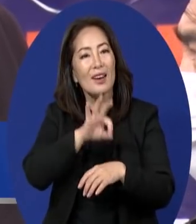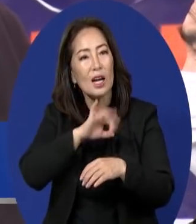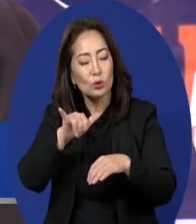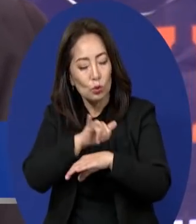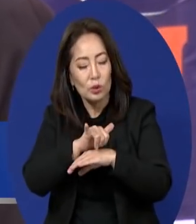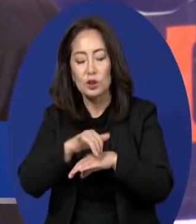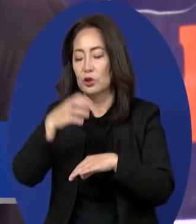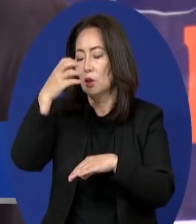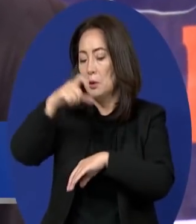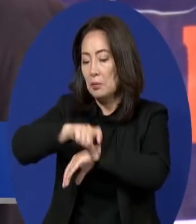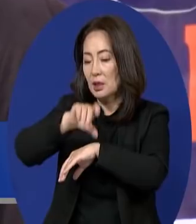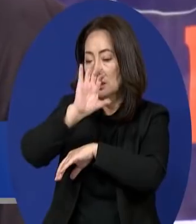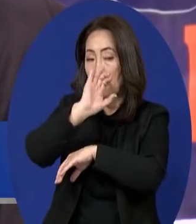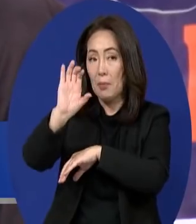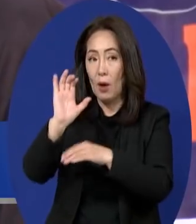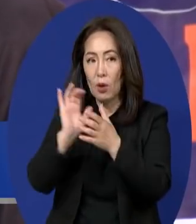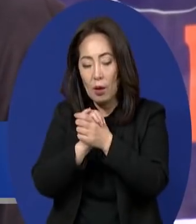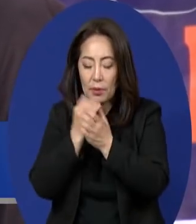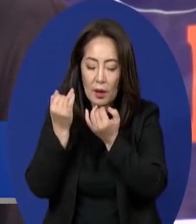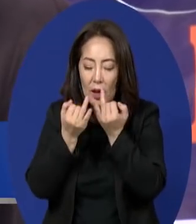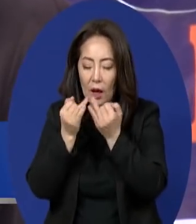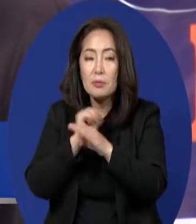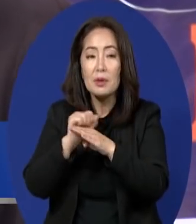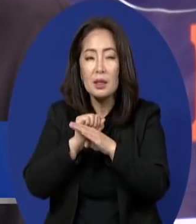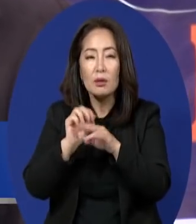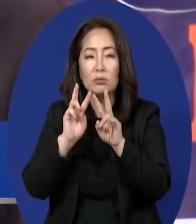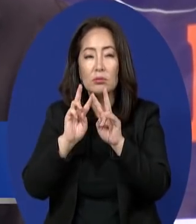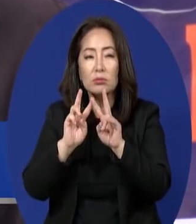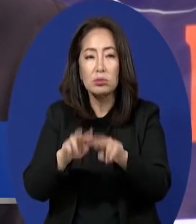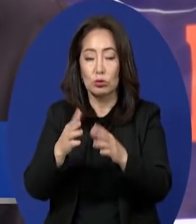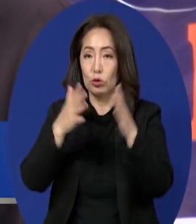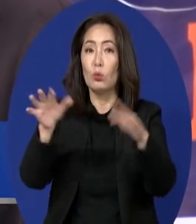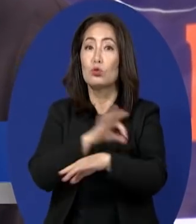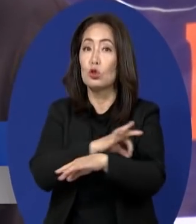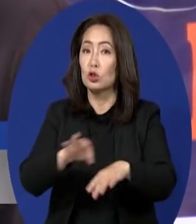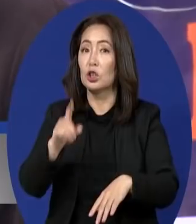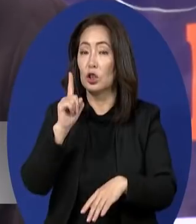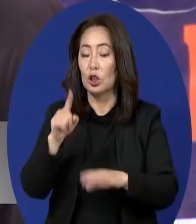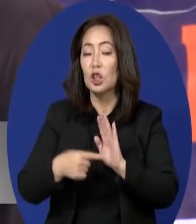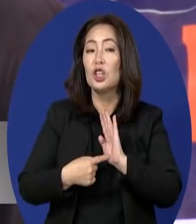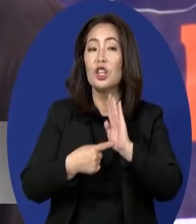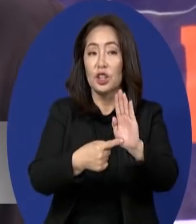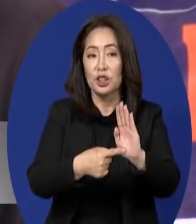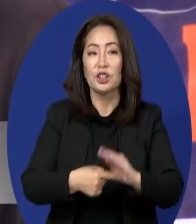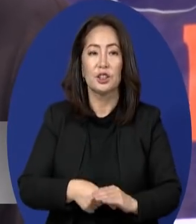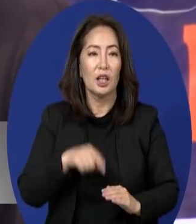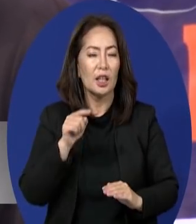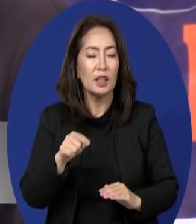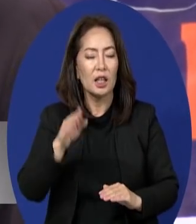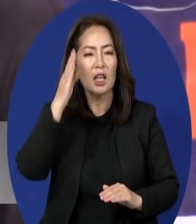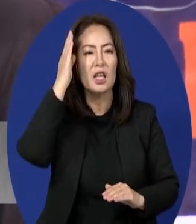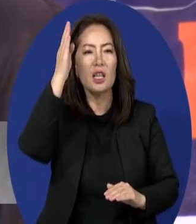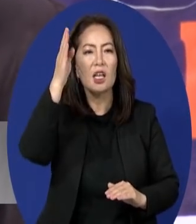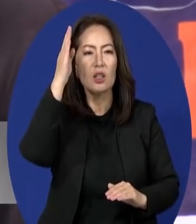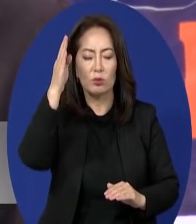хоорондын сүүлийн хэдэн жилийн туршид яриа хэлцээр явуулж бэлдэж ирсэн томоохон төслийн хэрэгжилтийн илэрхийлэл юм аа. Түүнчлэн ирээдүйд хэрэгжих